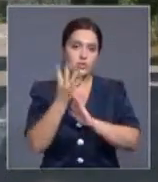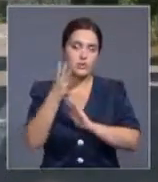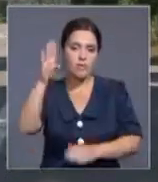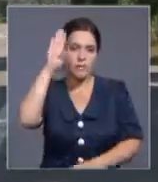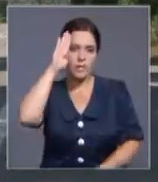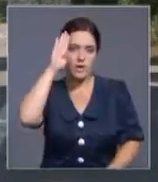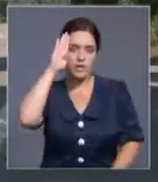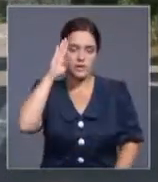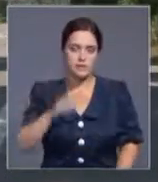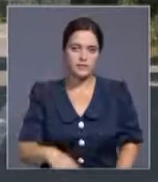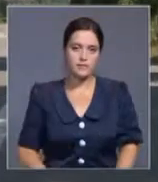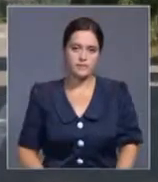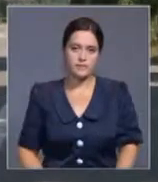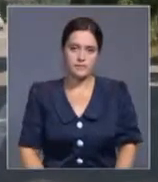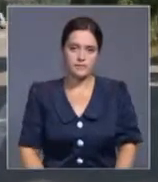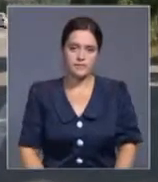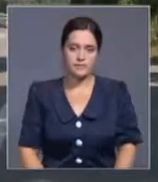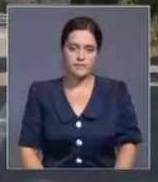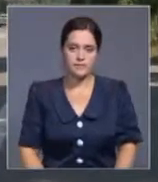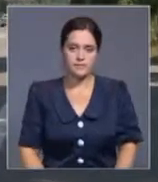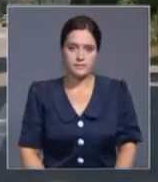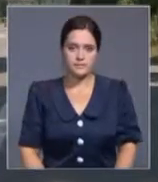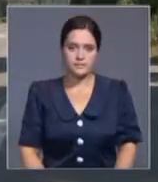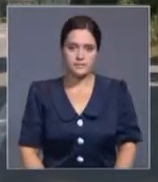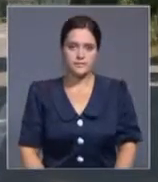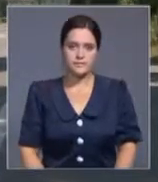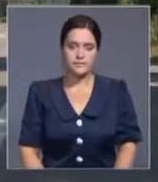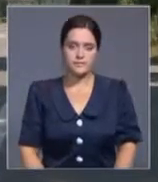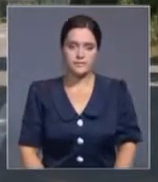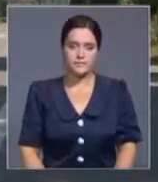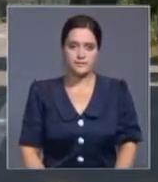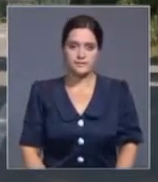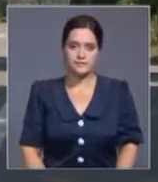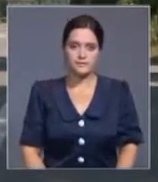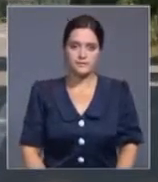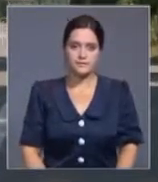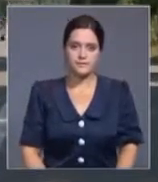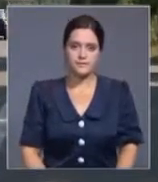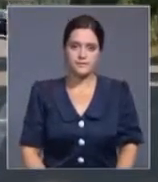Гаухар Царсымбаева, Рамбек Хабиденов, Ванесса Копян, 24 KZ, Армения.